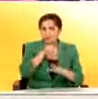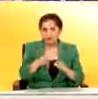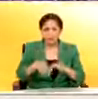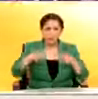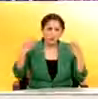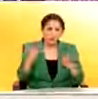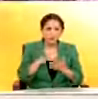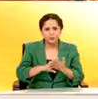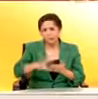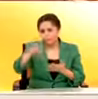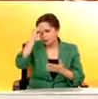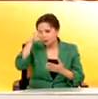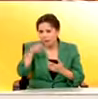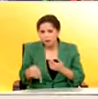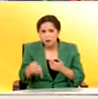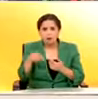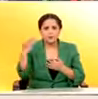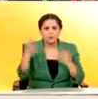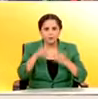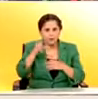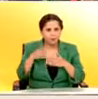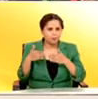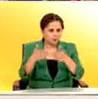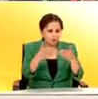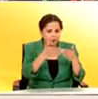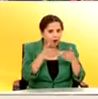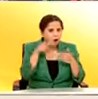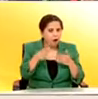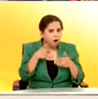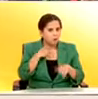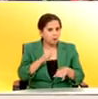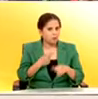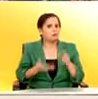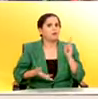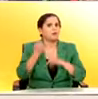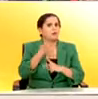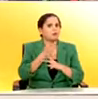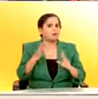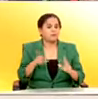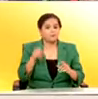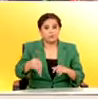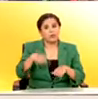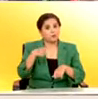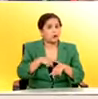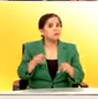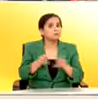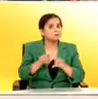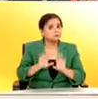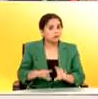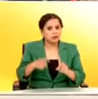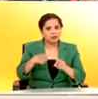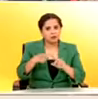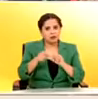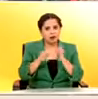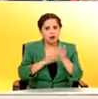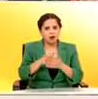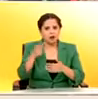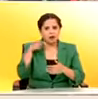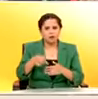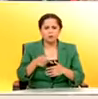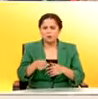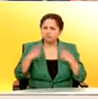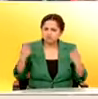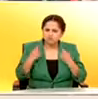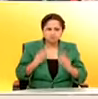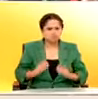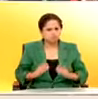नया सीखने और नए नए लोगों से मिलने का अवसर मिलता है। इस बार भी काशीवासी पूरे जोश और